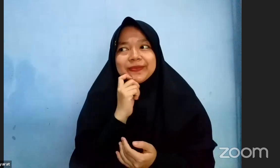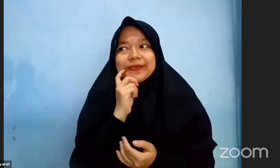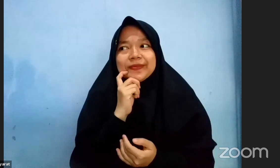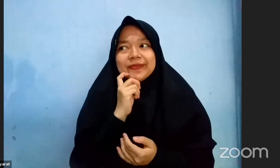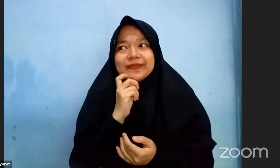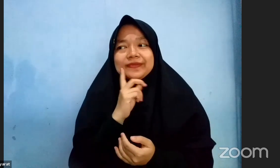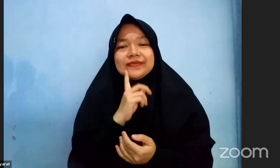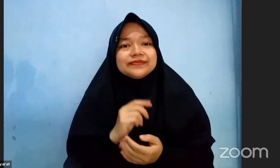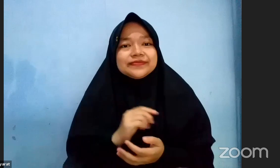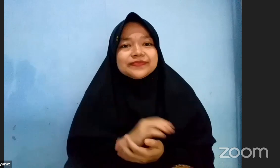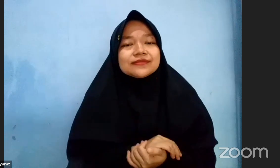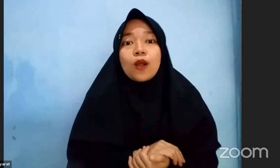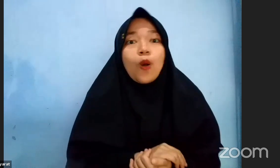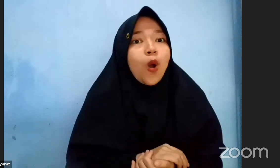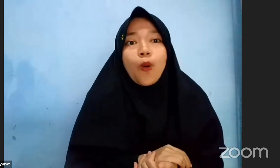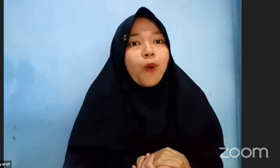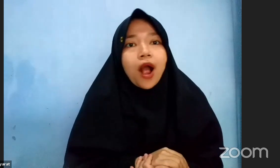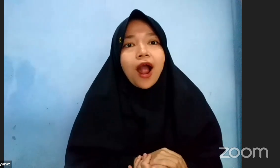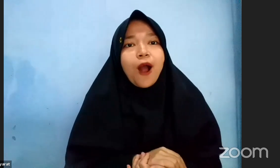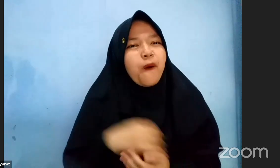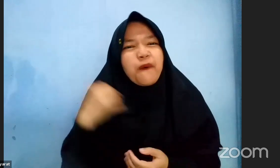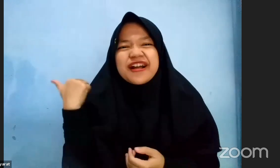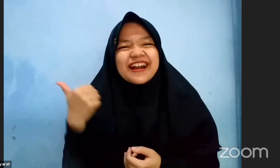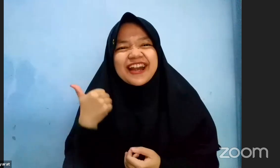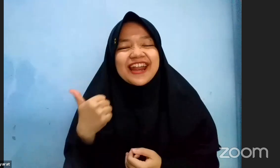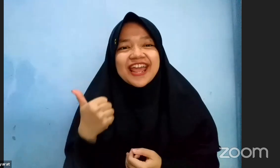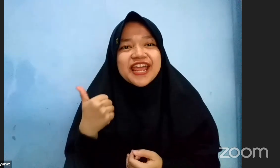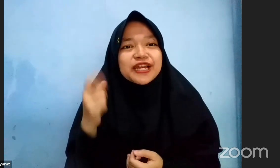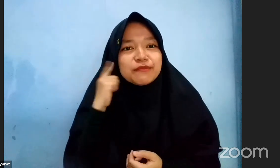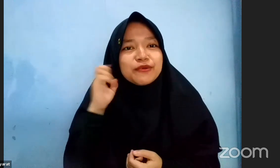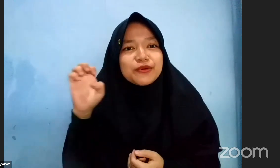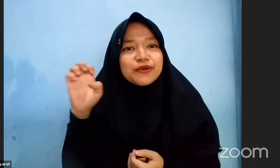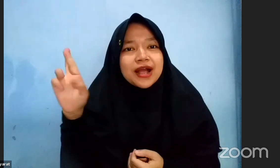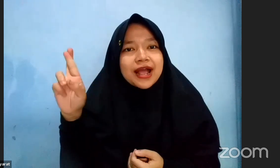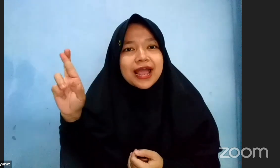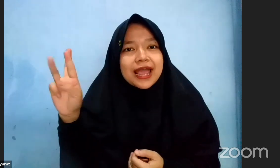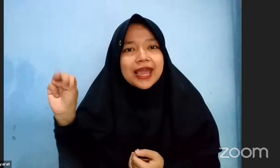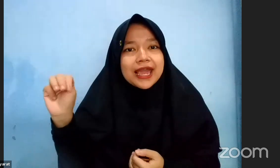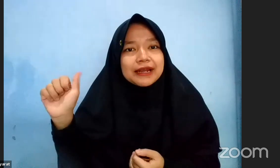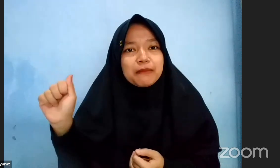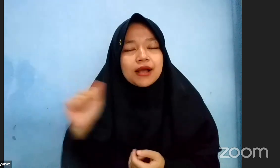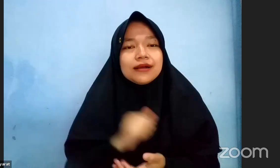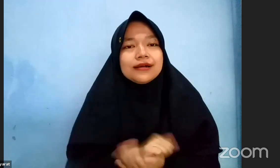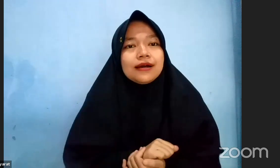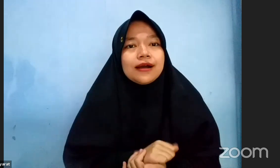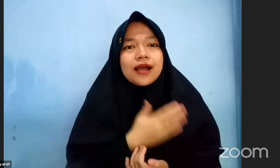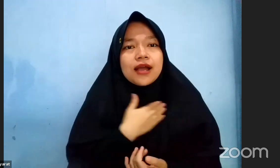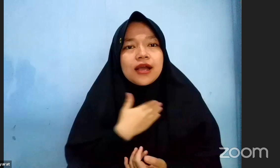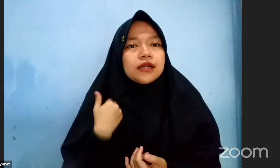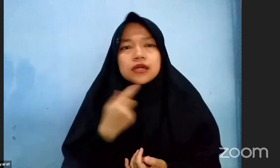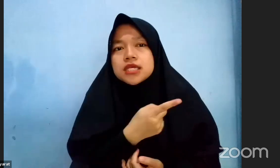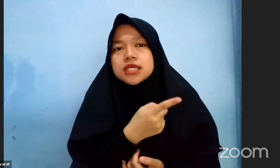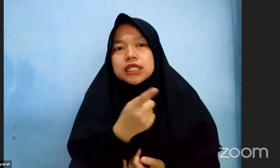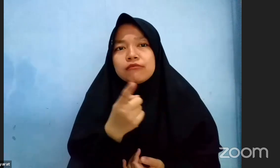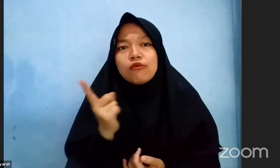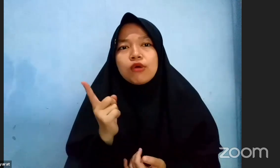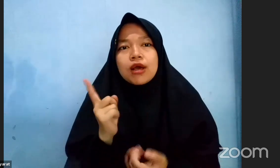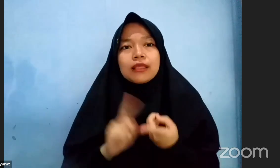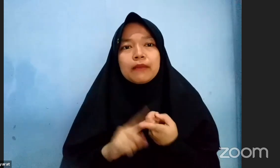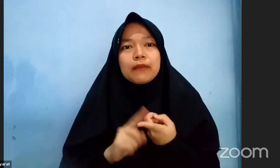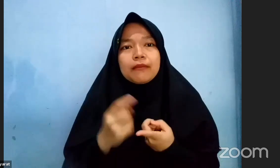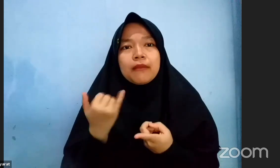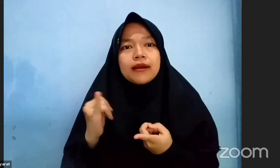yang keren nih Bu Erma ya dan tentunya jajaran Apa tadi namanya panjang ya